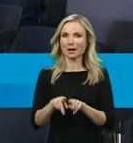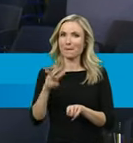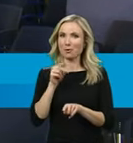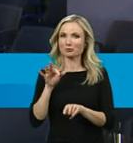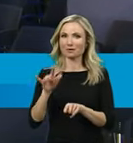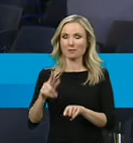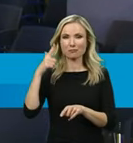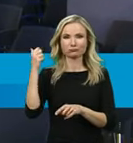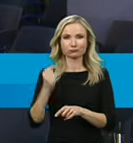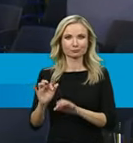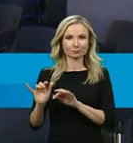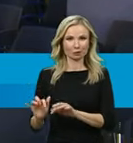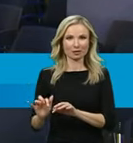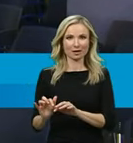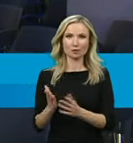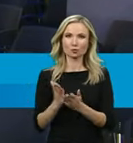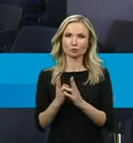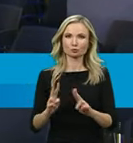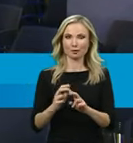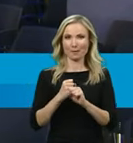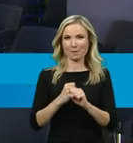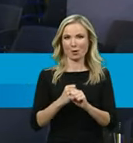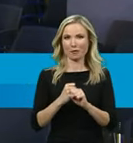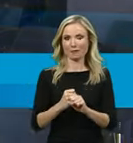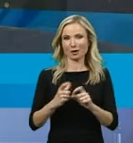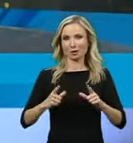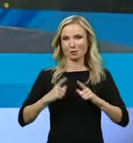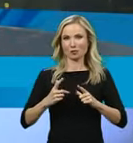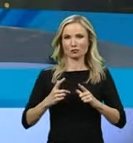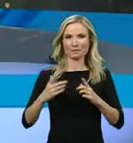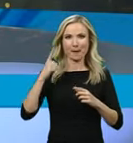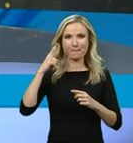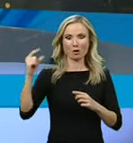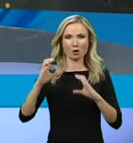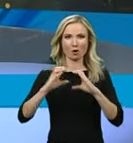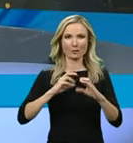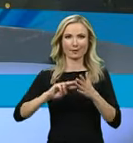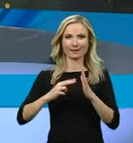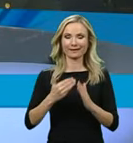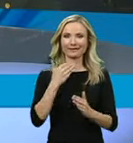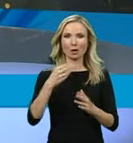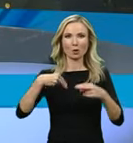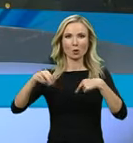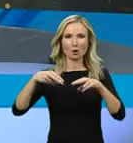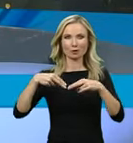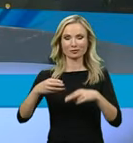běžné uživatele, kteří užívají moderní komunikační technologie. Děkuji za rozhovor pro Události v regionech. Hezký den.